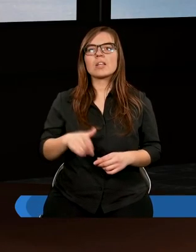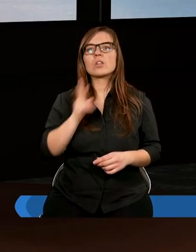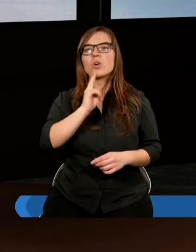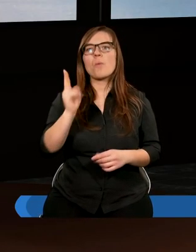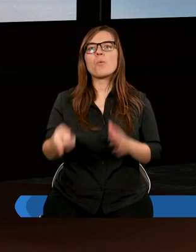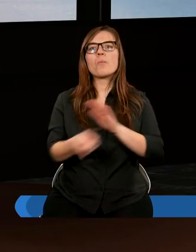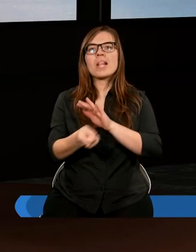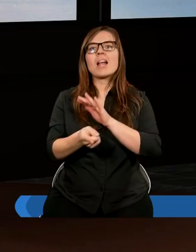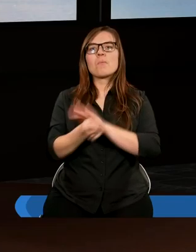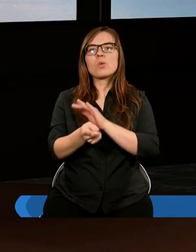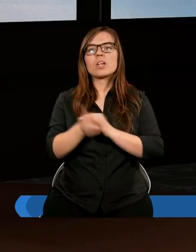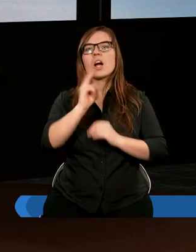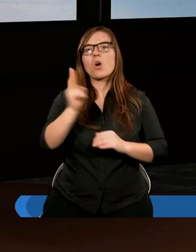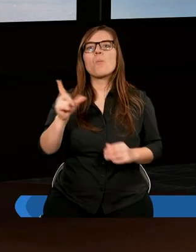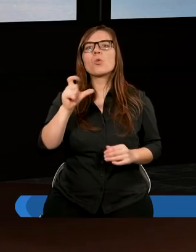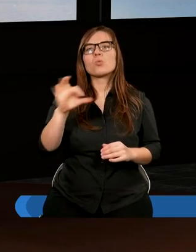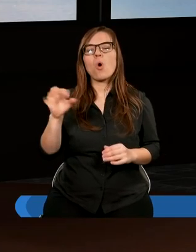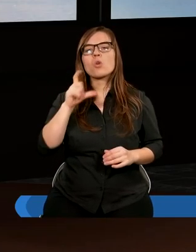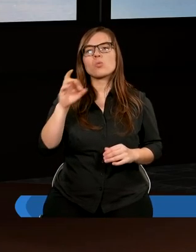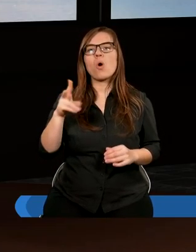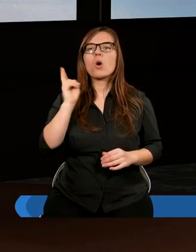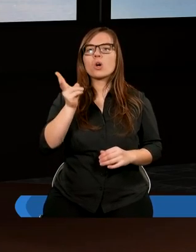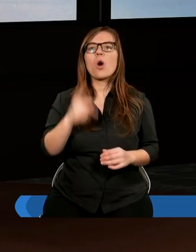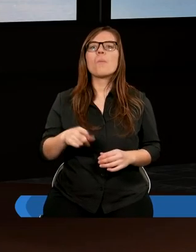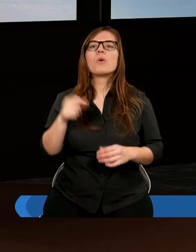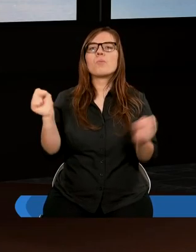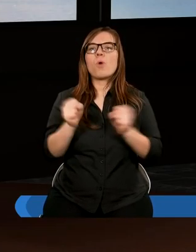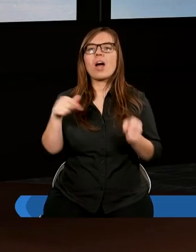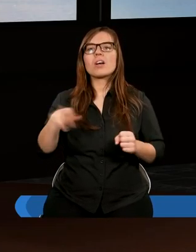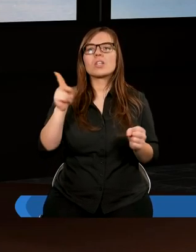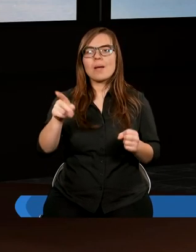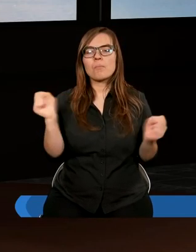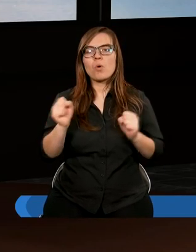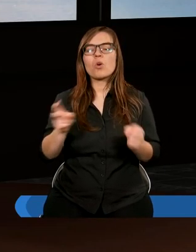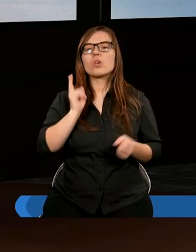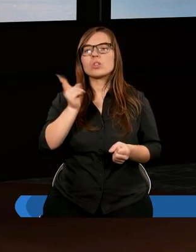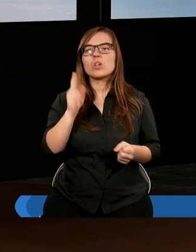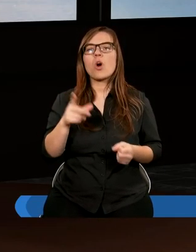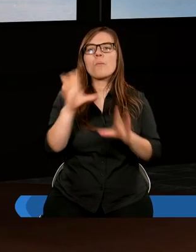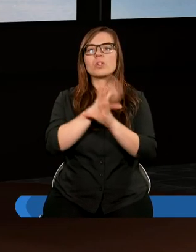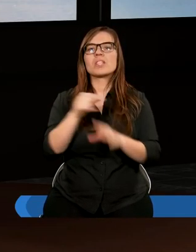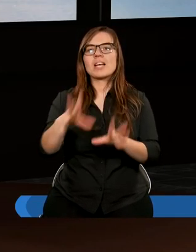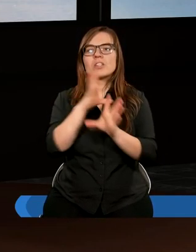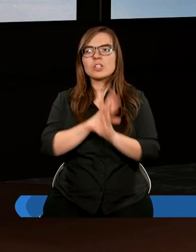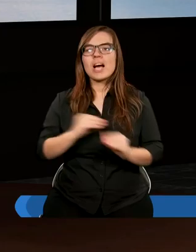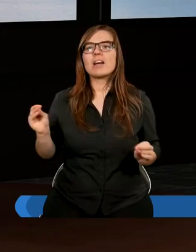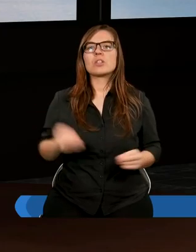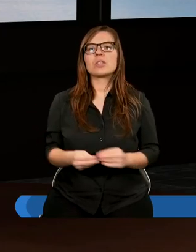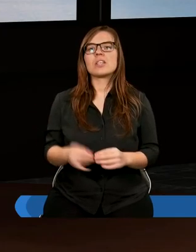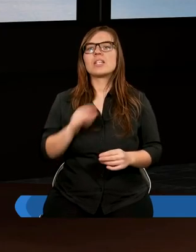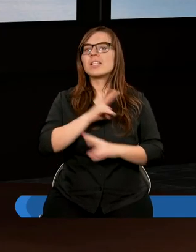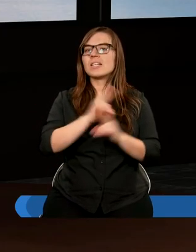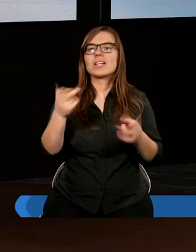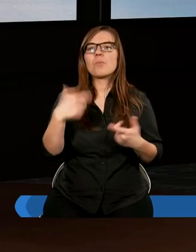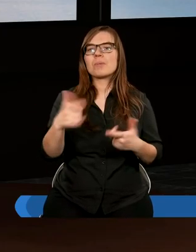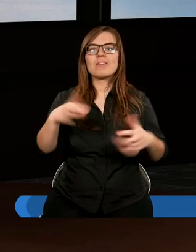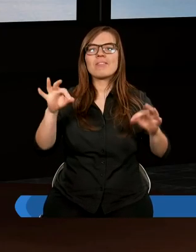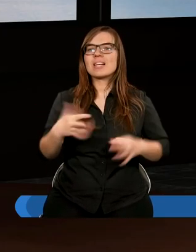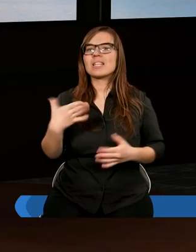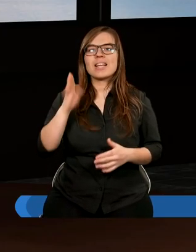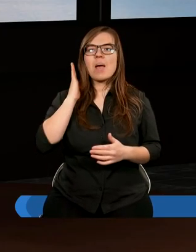podatek? Podatek. Komu cło? Cło. Komu bojaźń? Bojaźń. Komu cześć? Cześć. Nikomu nic